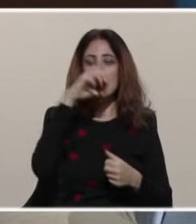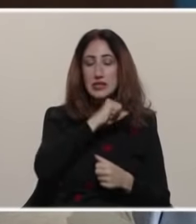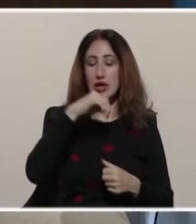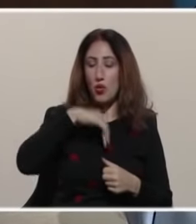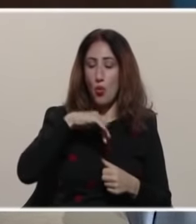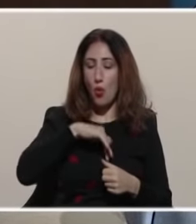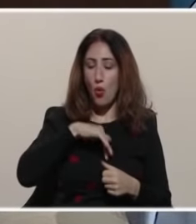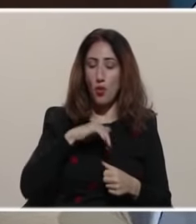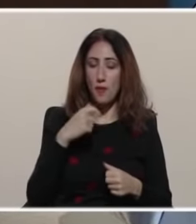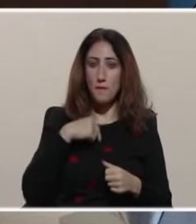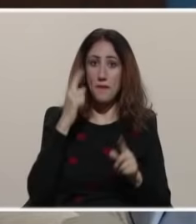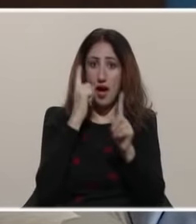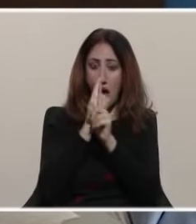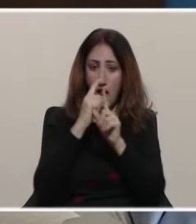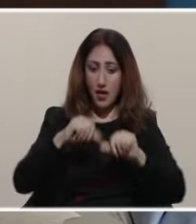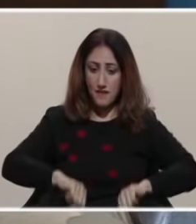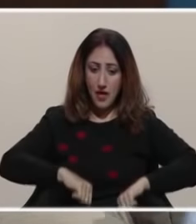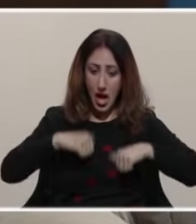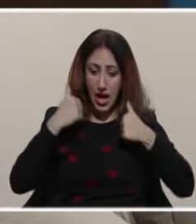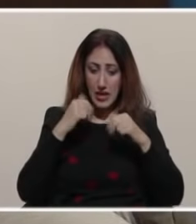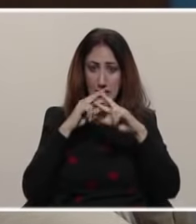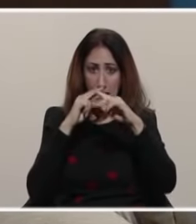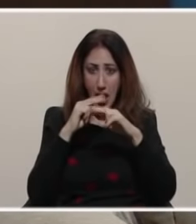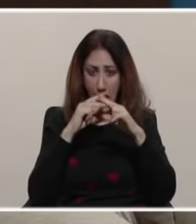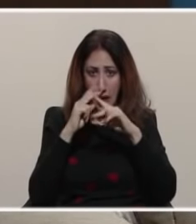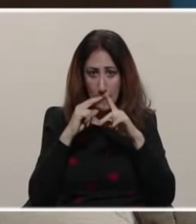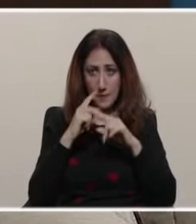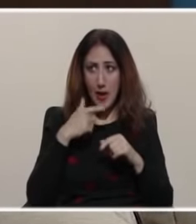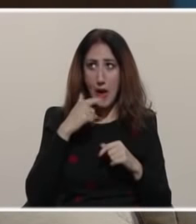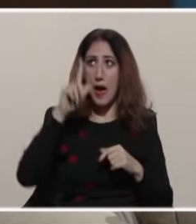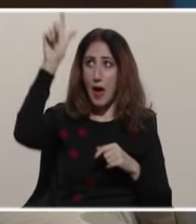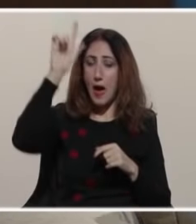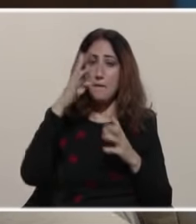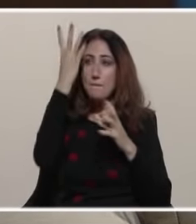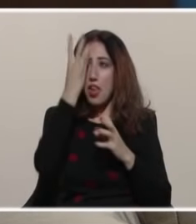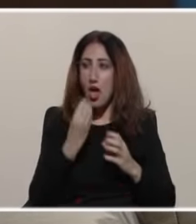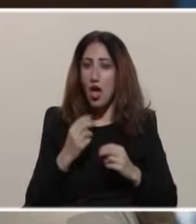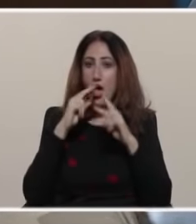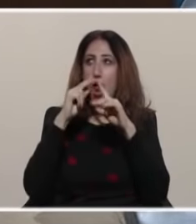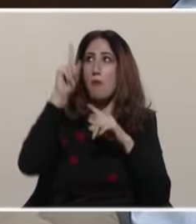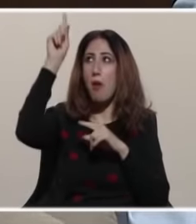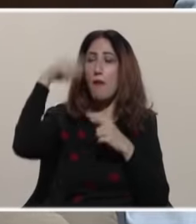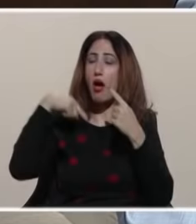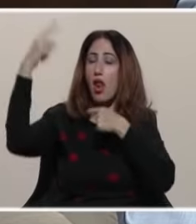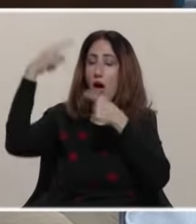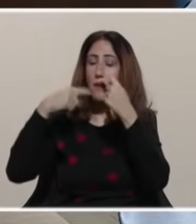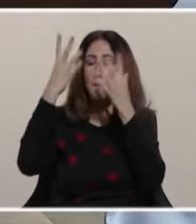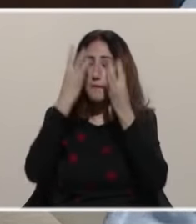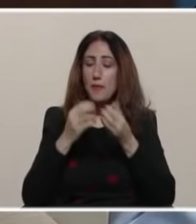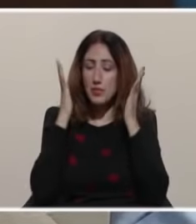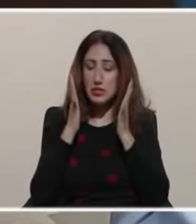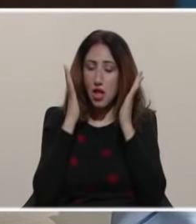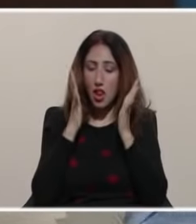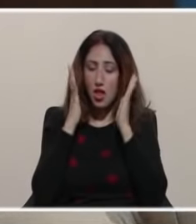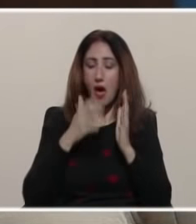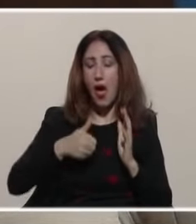لم ألق في حياتي حديثا كحديث الأحباب في الأسحار، أنت وربك. فما